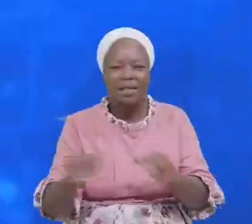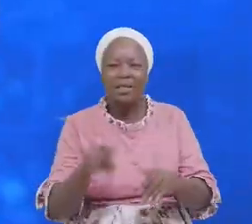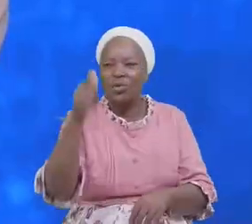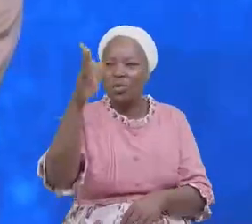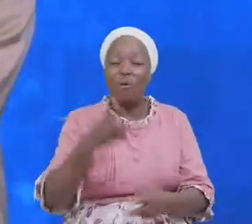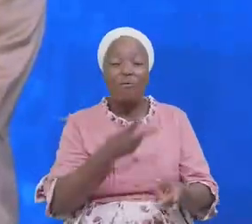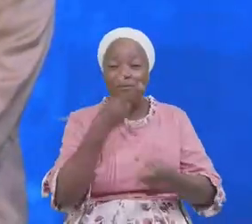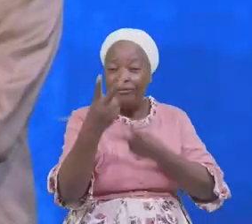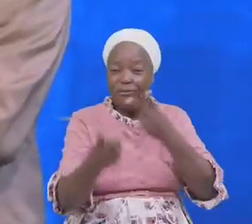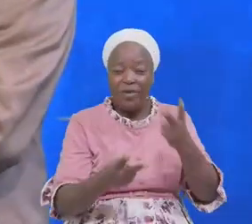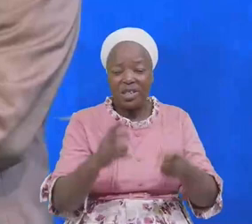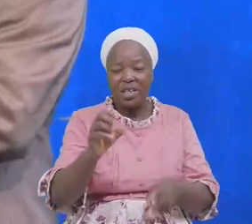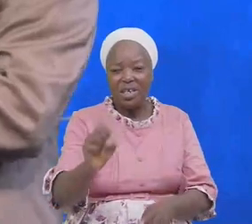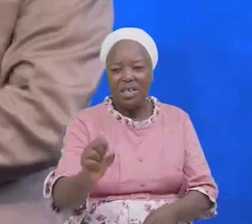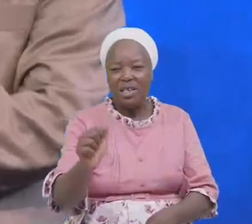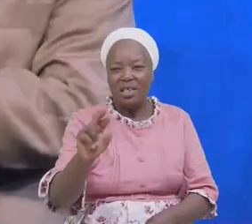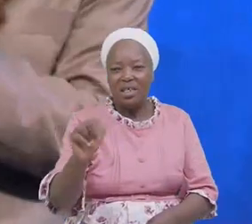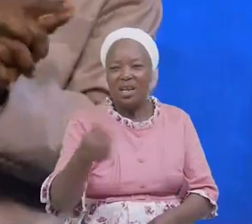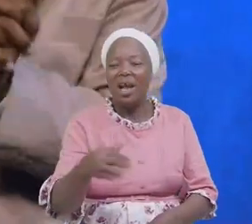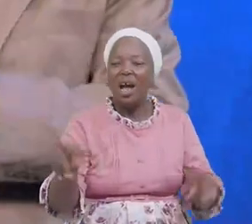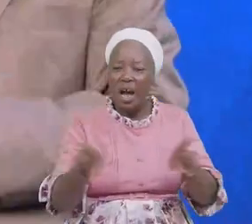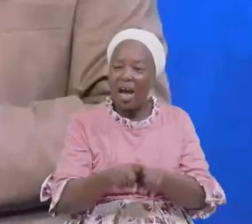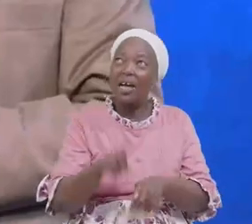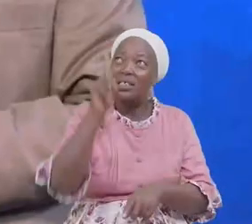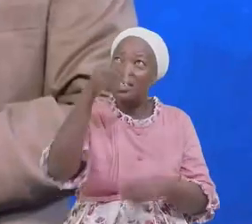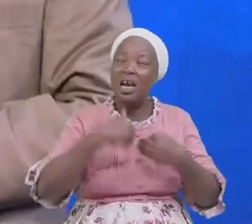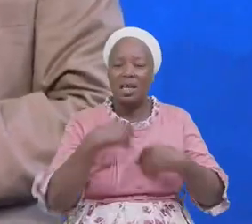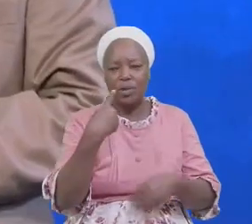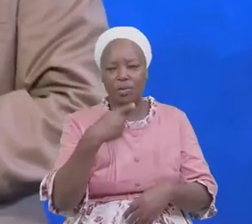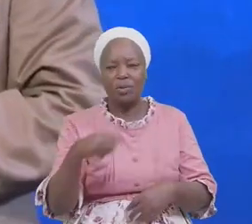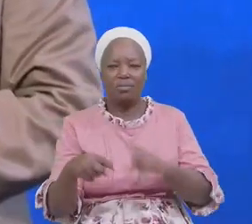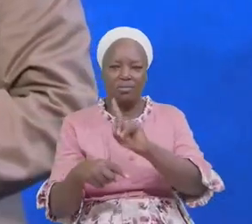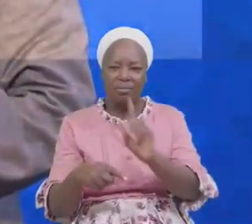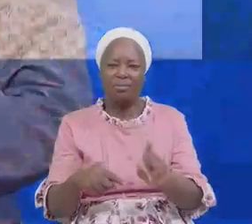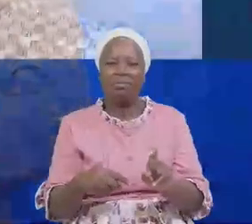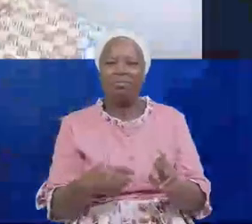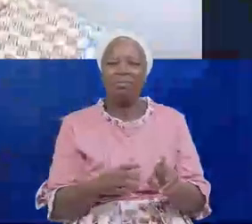pourquoi Dieu a-t-il visité Sarah comme il avait promis?